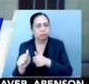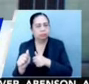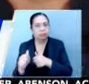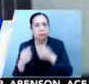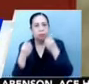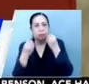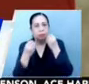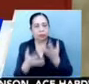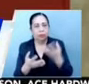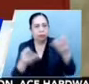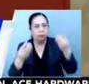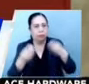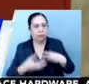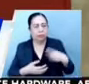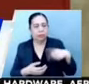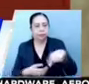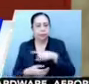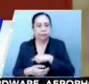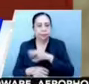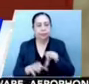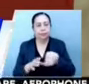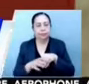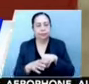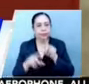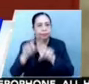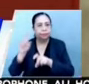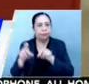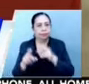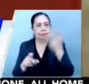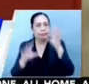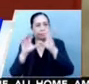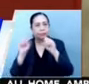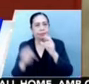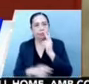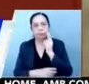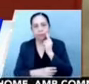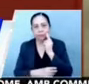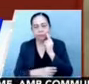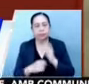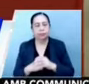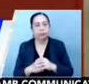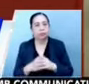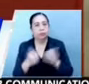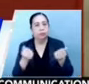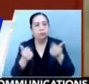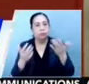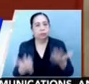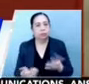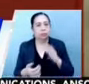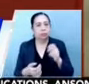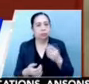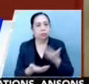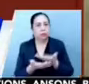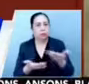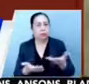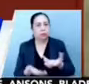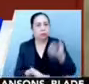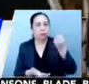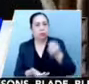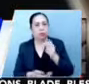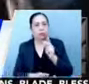po natin. Kabilang sa mga kumwestiyon si dating Pangulong Rodrigo Duterte na administrador ngayon ng maari-arian ng Kingdom of Jesus